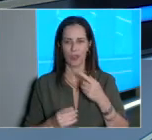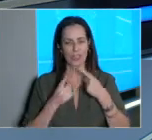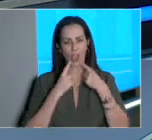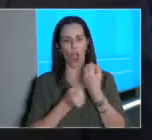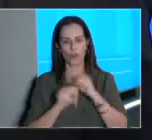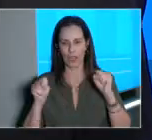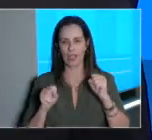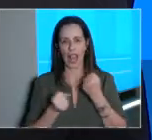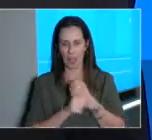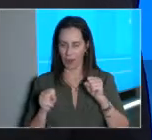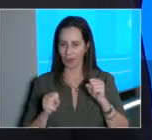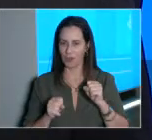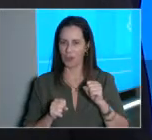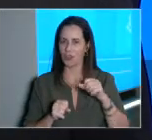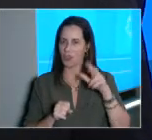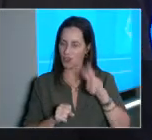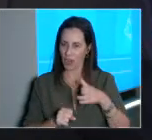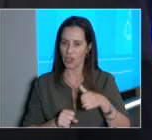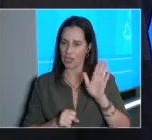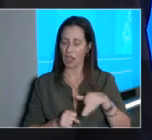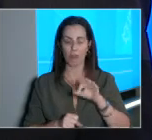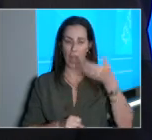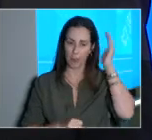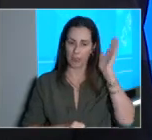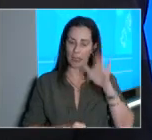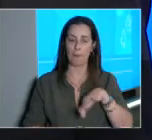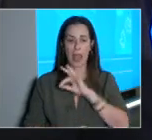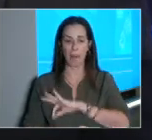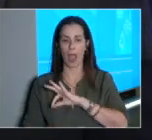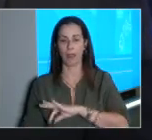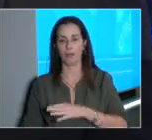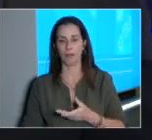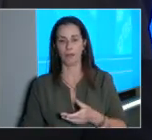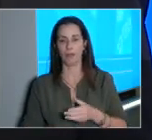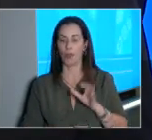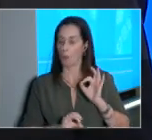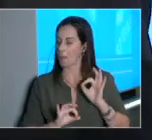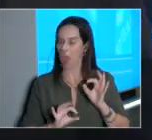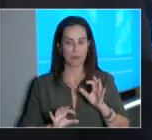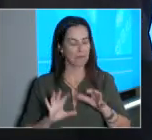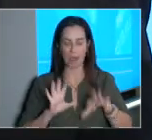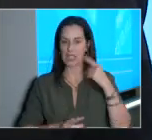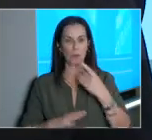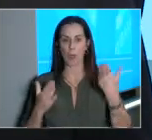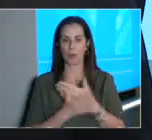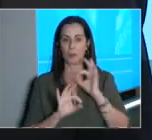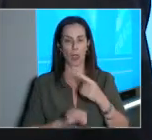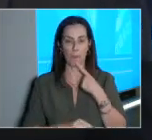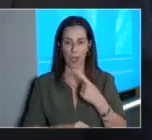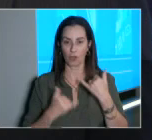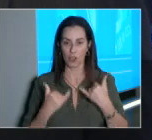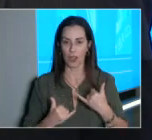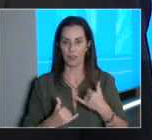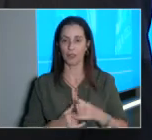החופשי, החילוני, הליברלי שנכנס לתוך המערכת הזאת, גם מצד לפיד, גם מצד ליברמן. המציא את עצמו מחדש, אולם חד משמעית, המציא את עצמו מחדש. בדיוק דיברנו